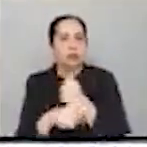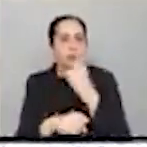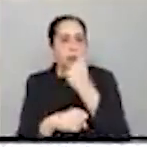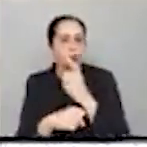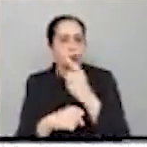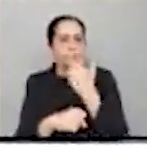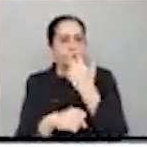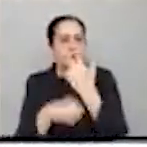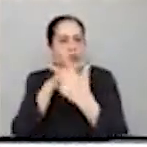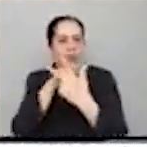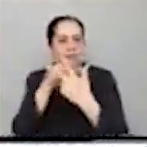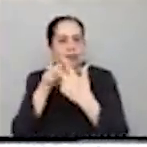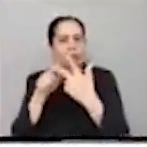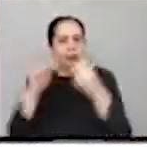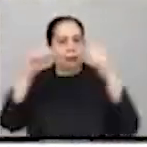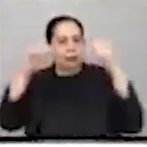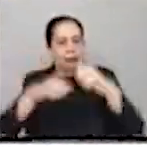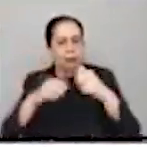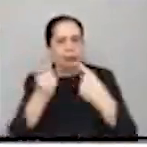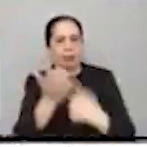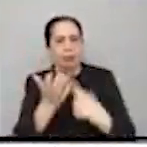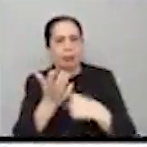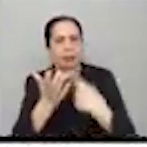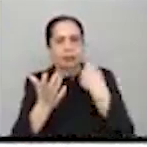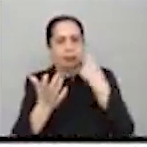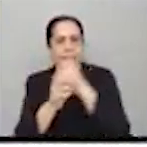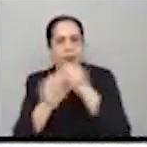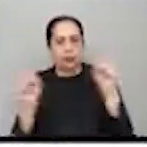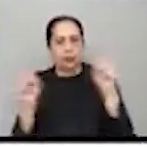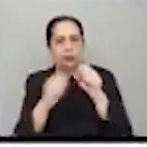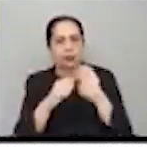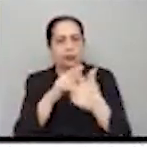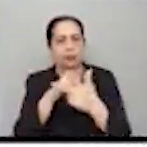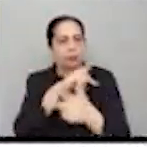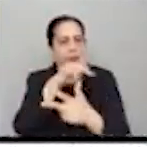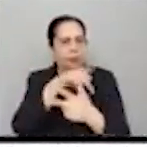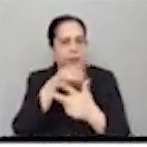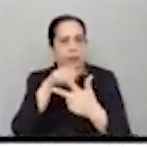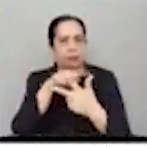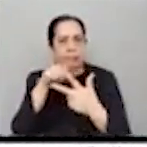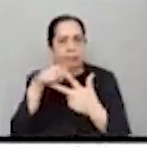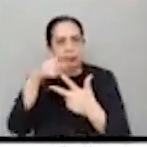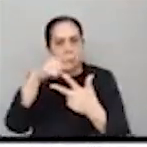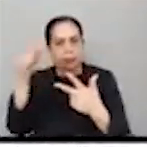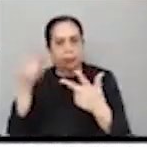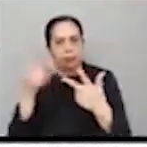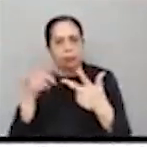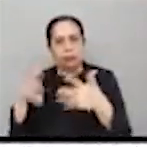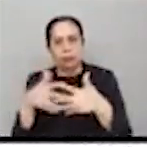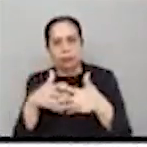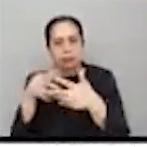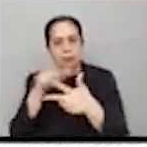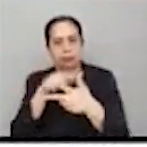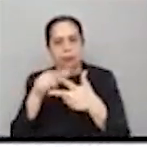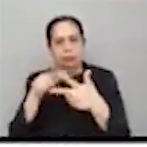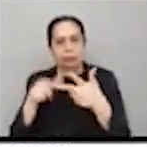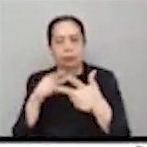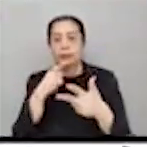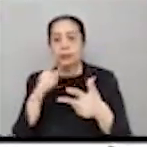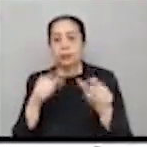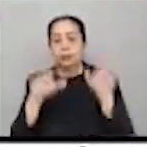tripartite agreement sa usaping pangseguridad sa pagitan ng Pilipinas, Japan at Estados Unidos. Ayon sa